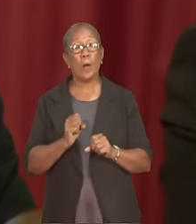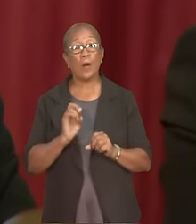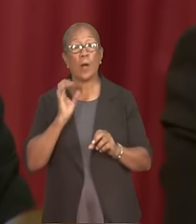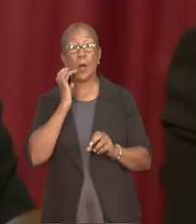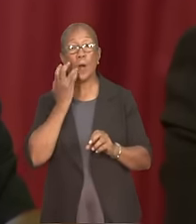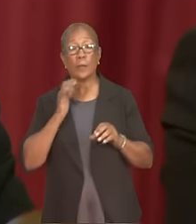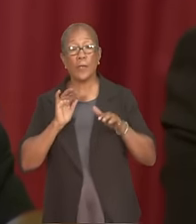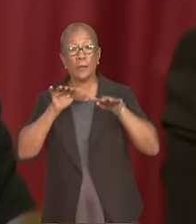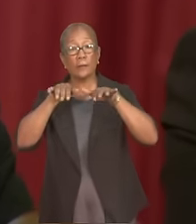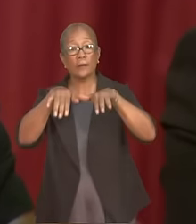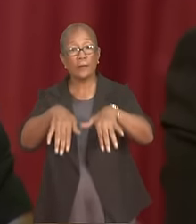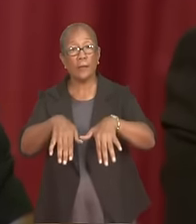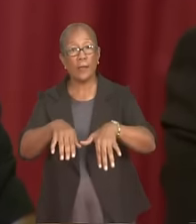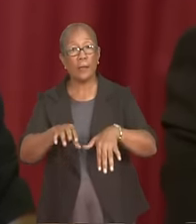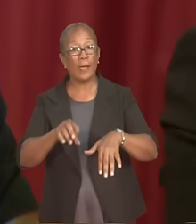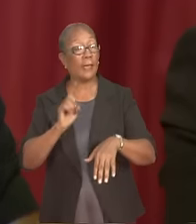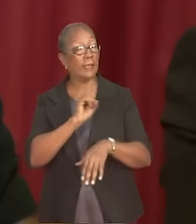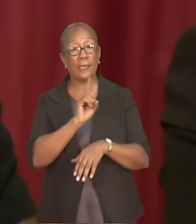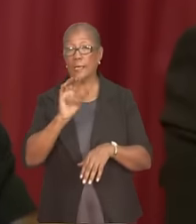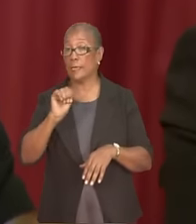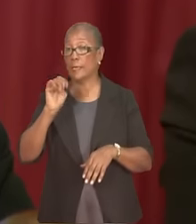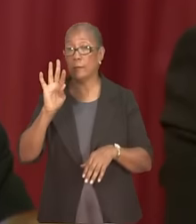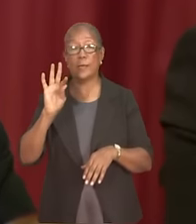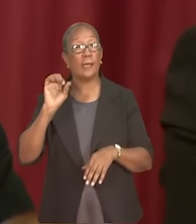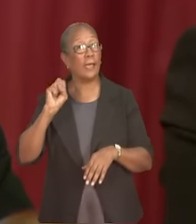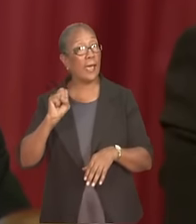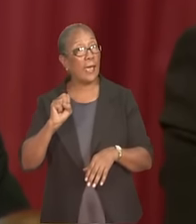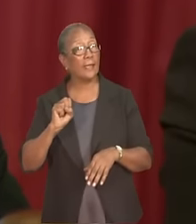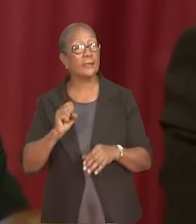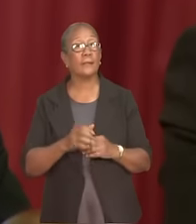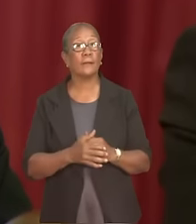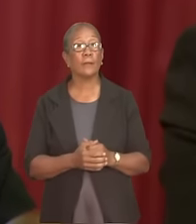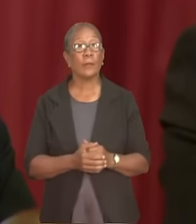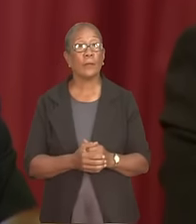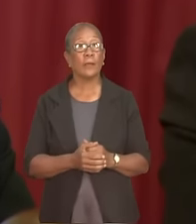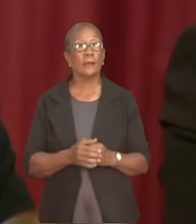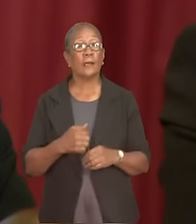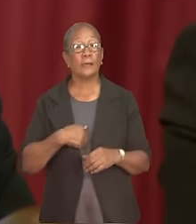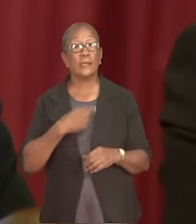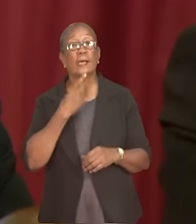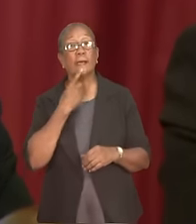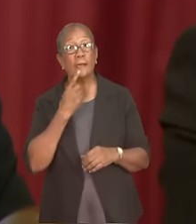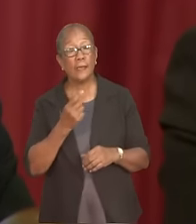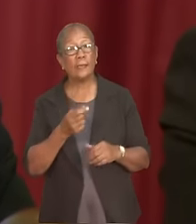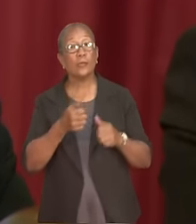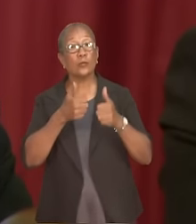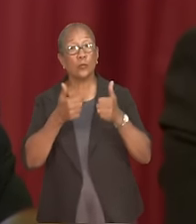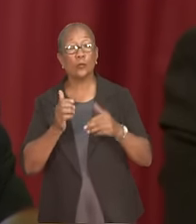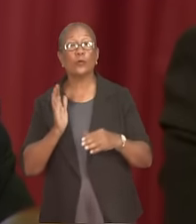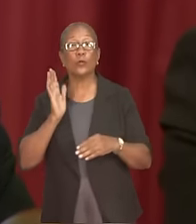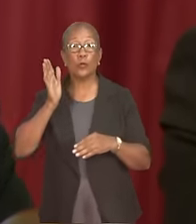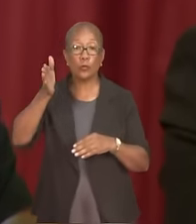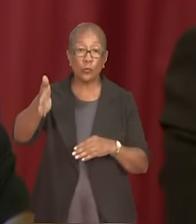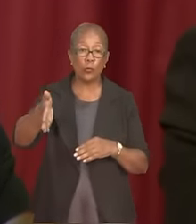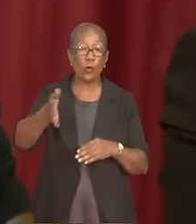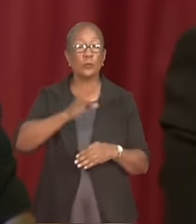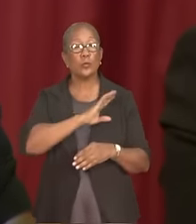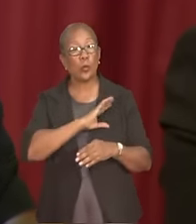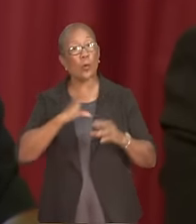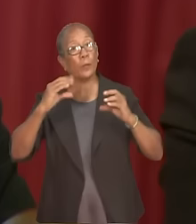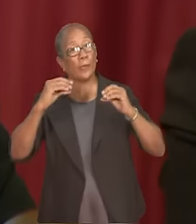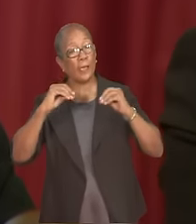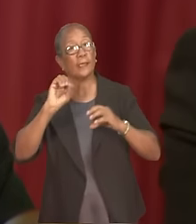te brengen in plaats van EBS, terwijl het bij EBS thuis hoort. Ik zeg dat is goed voor de toekomst, laten we daarover praten.